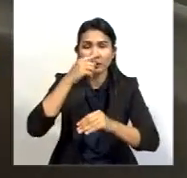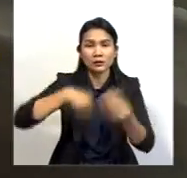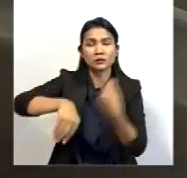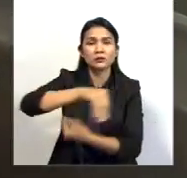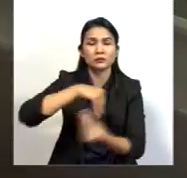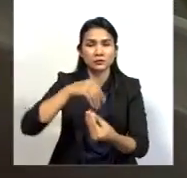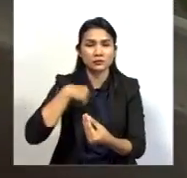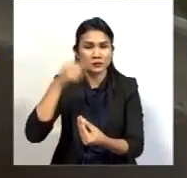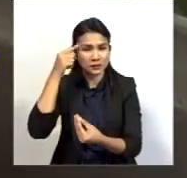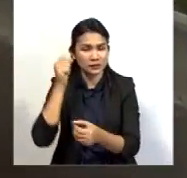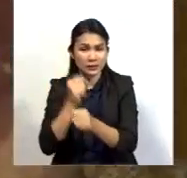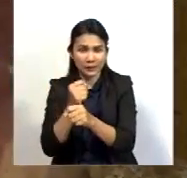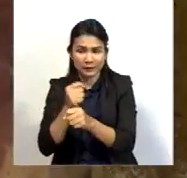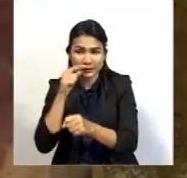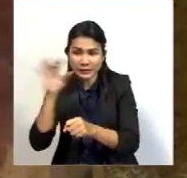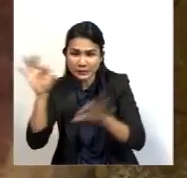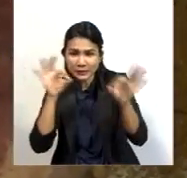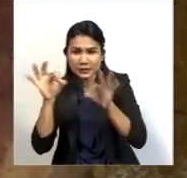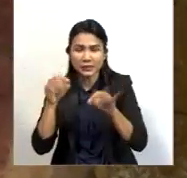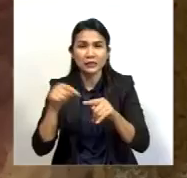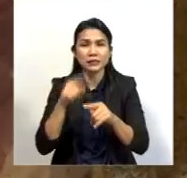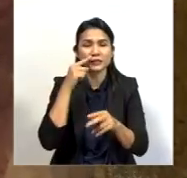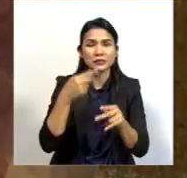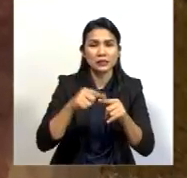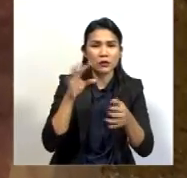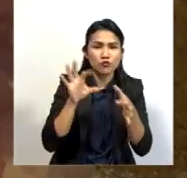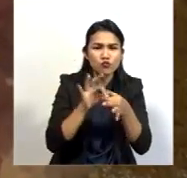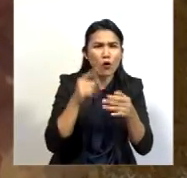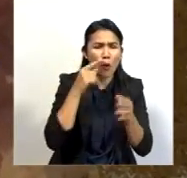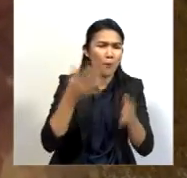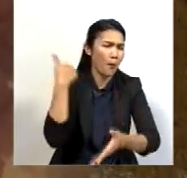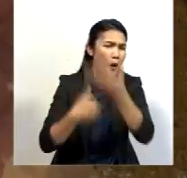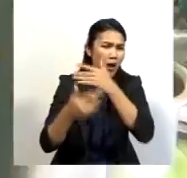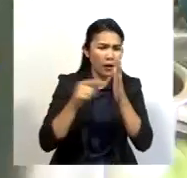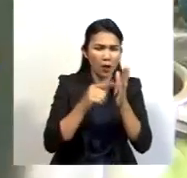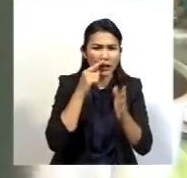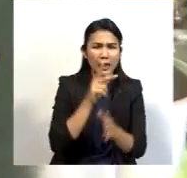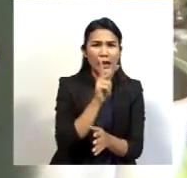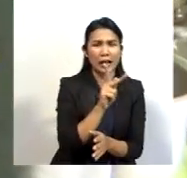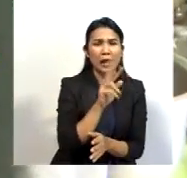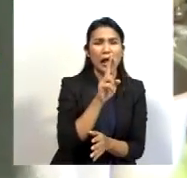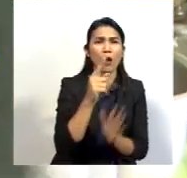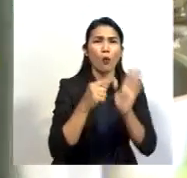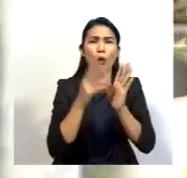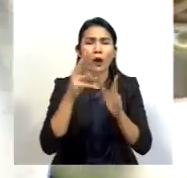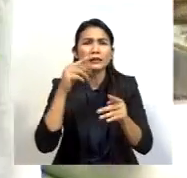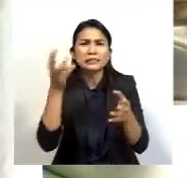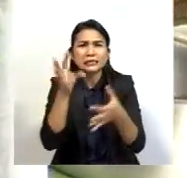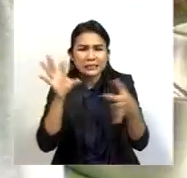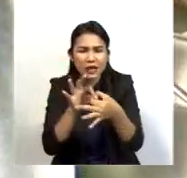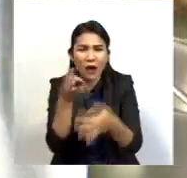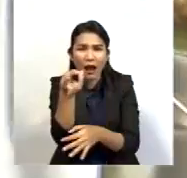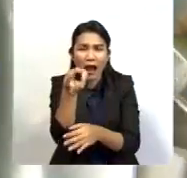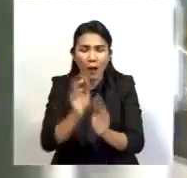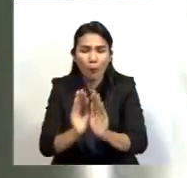ถูกคัดสรรมาเป็นอย่างดีทั้งกระวานการพูอบเชยผงกะหรี่ที่เป็นสูตรของข้าวหมกเนื้อต้นต